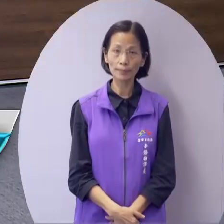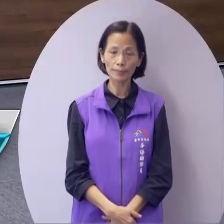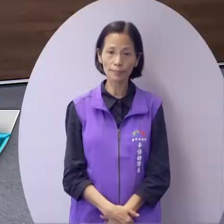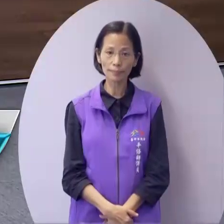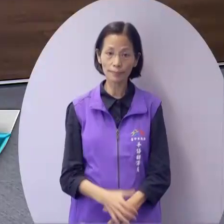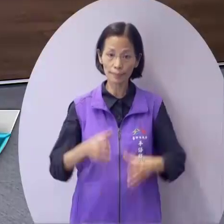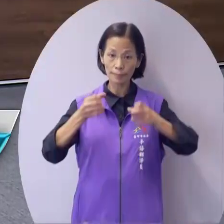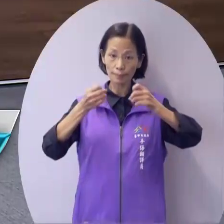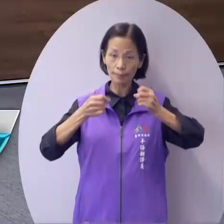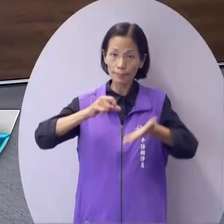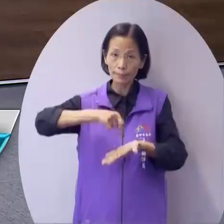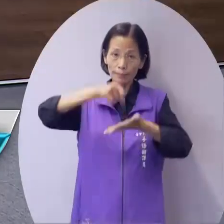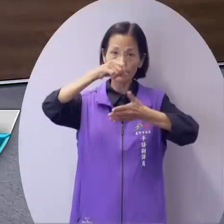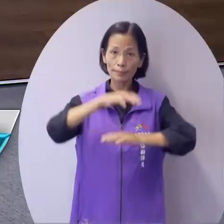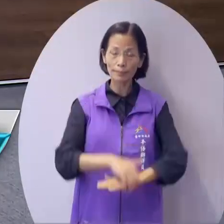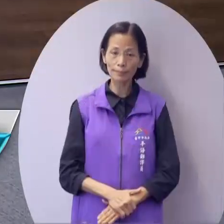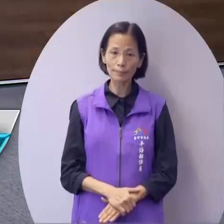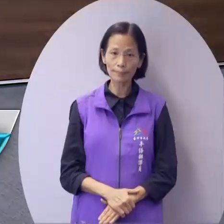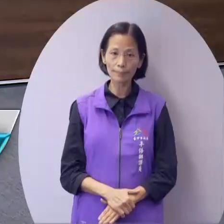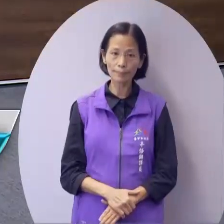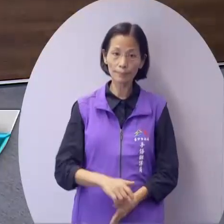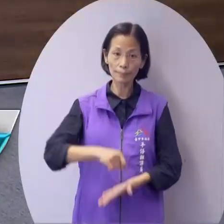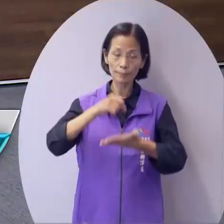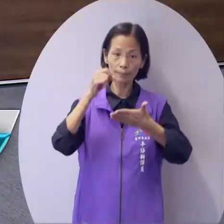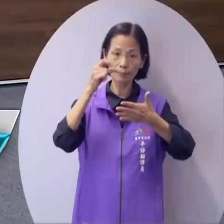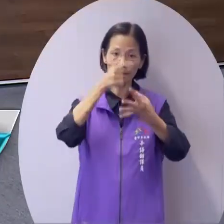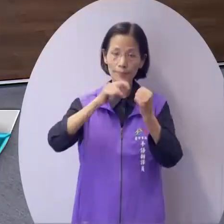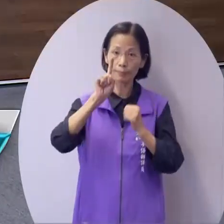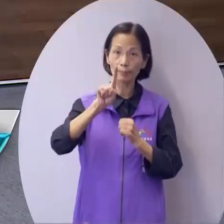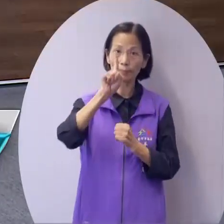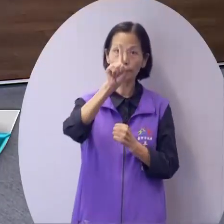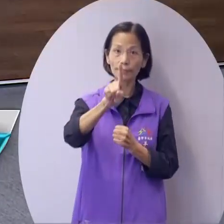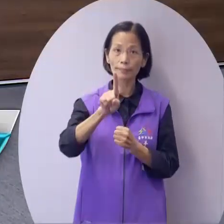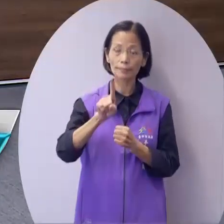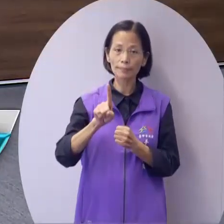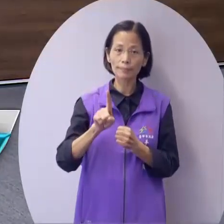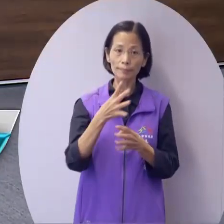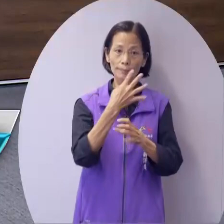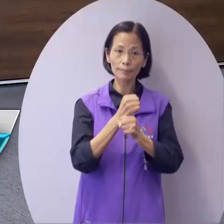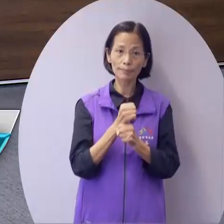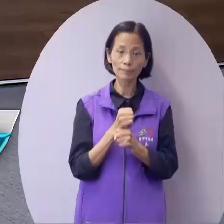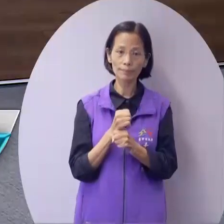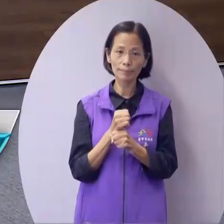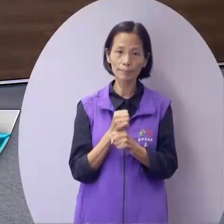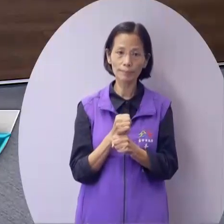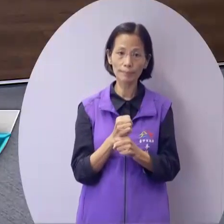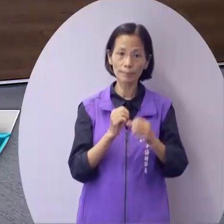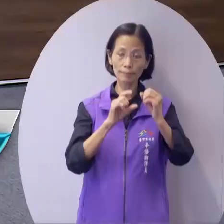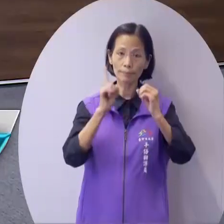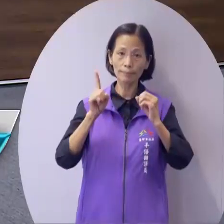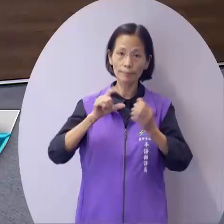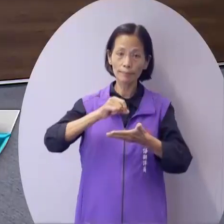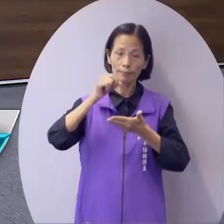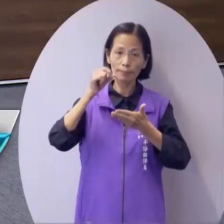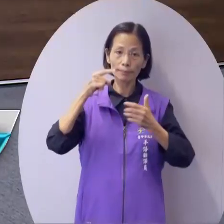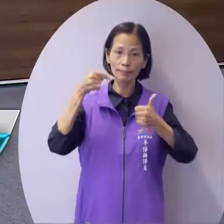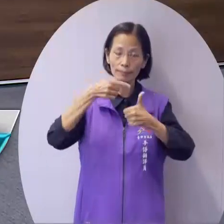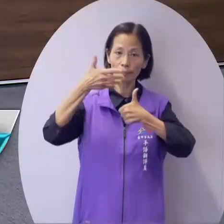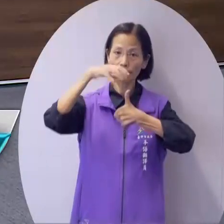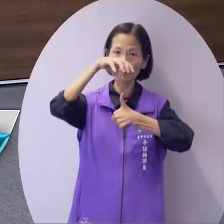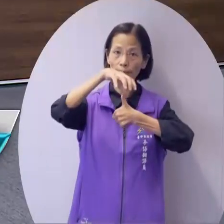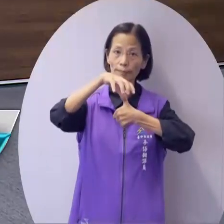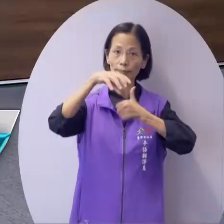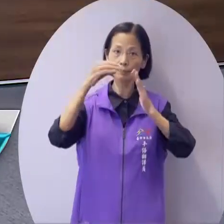讨论提案，今日共有11项提案。案号叫01，提案机关教育